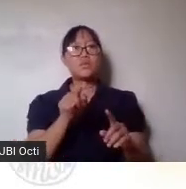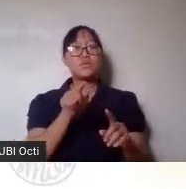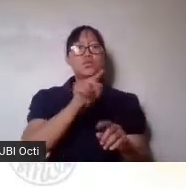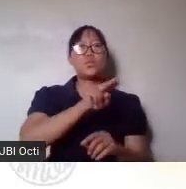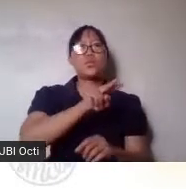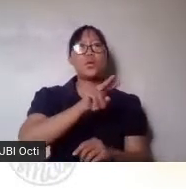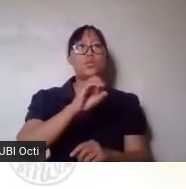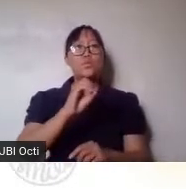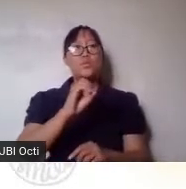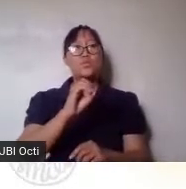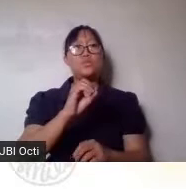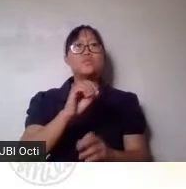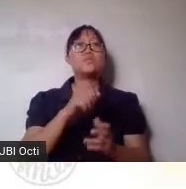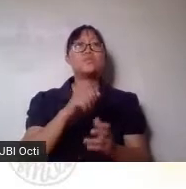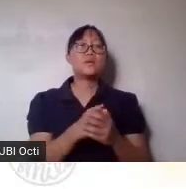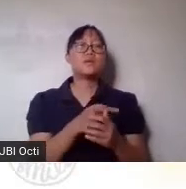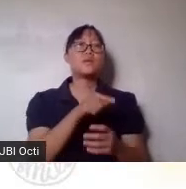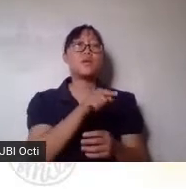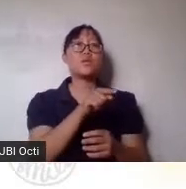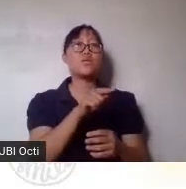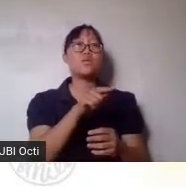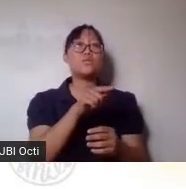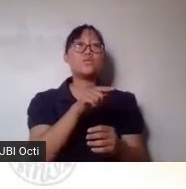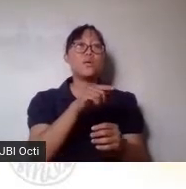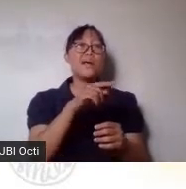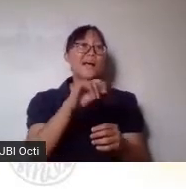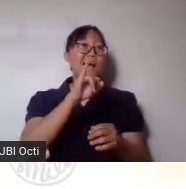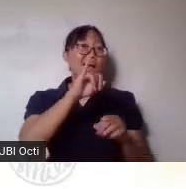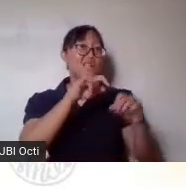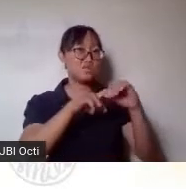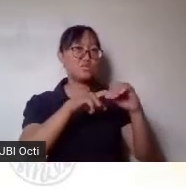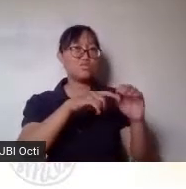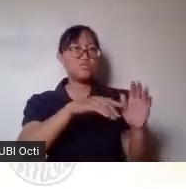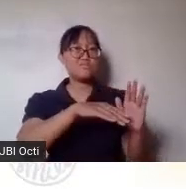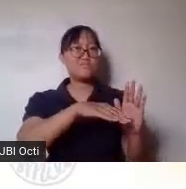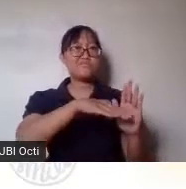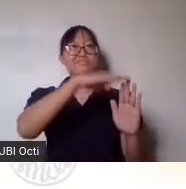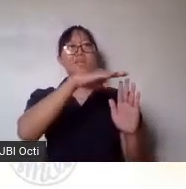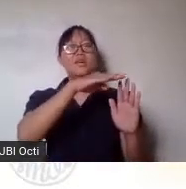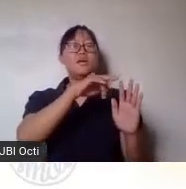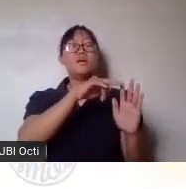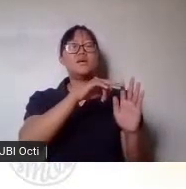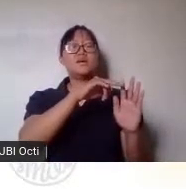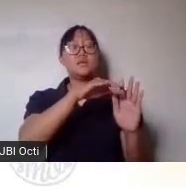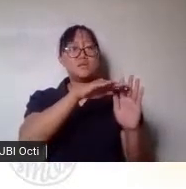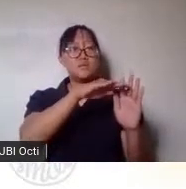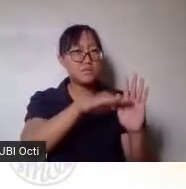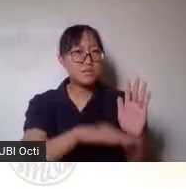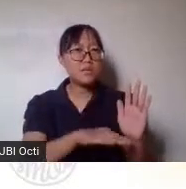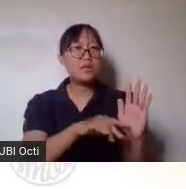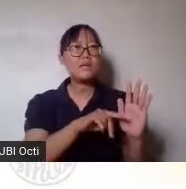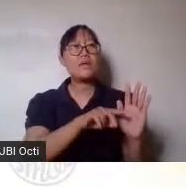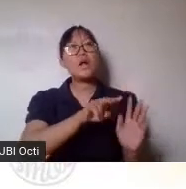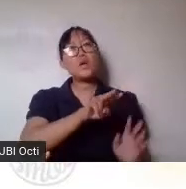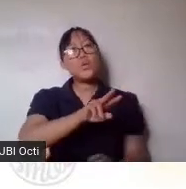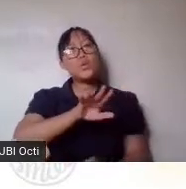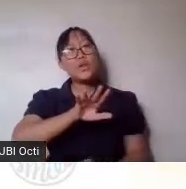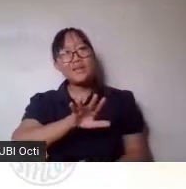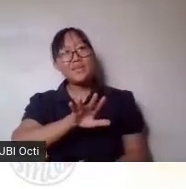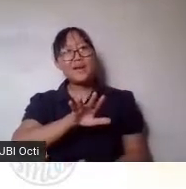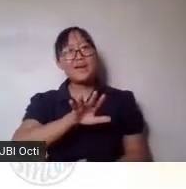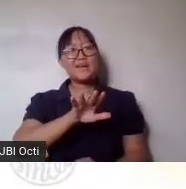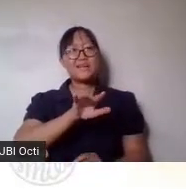pada posisi misalnya disabilitas intelektual berat di bawah angka 25, nah beruntung kalau ditemukan di bawah umur